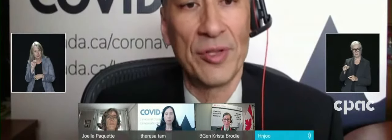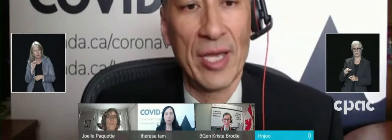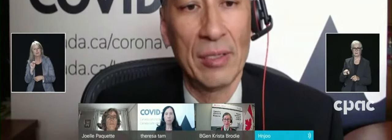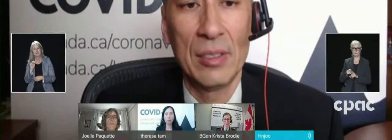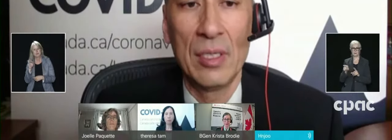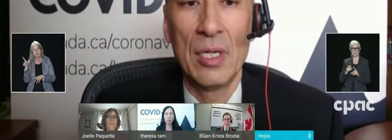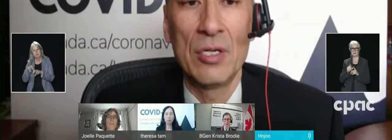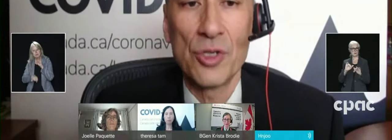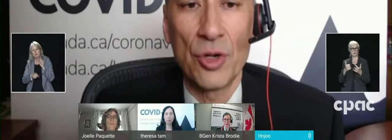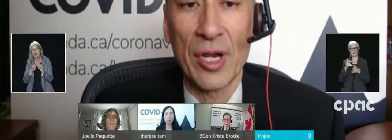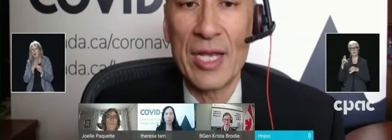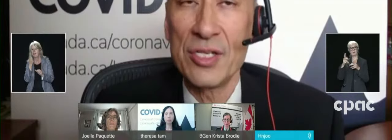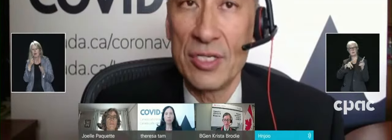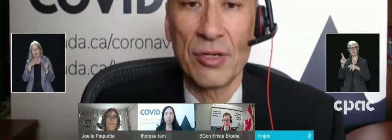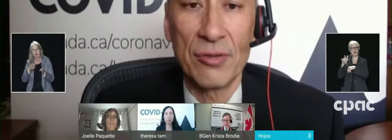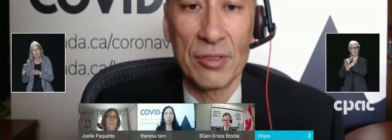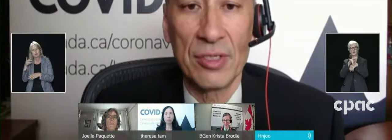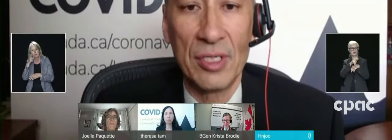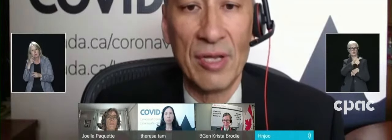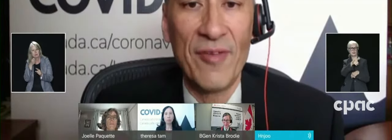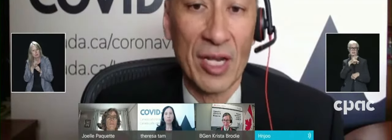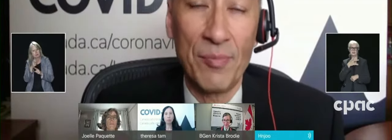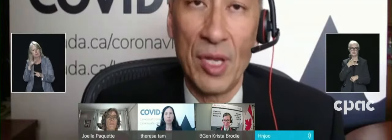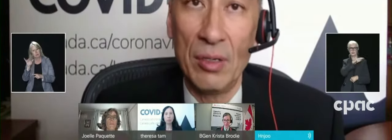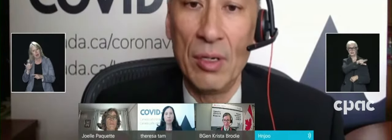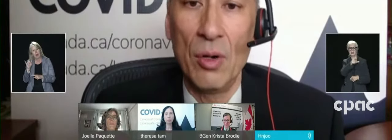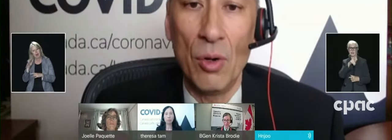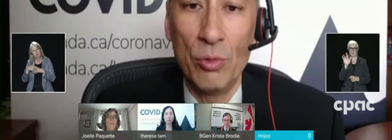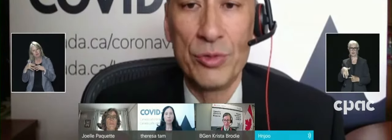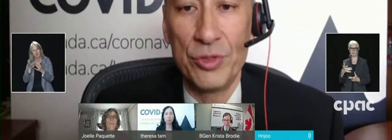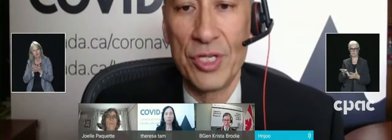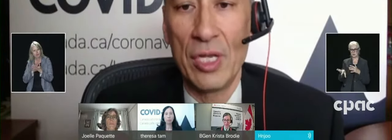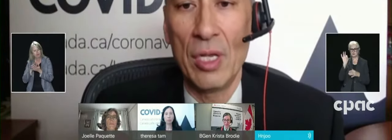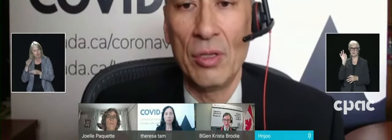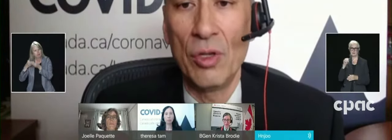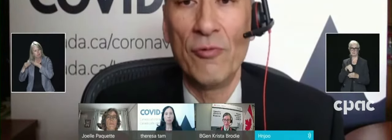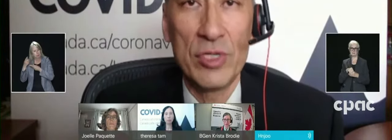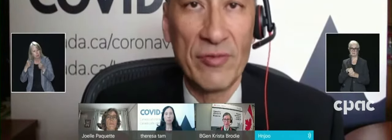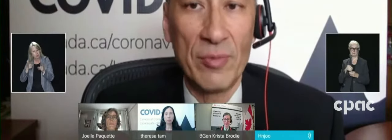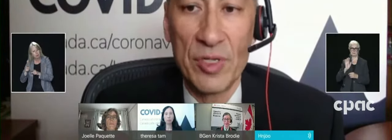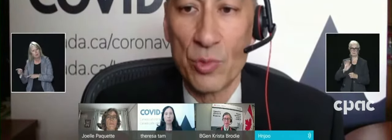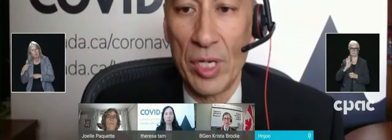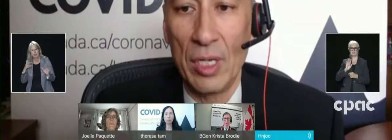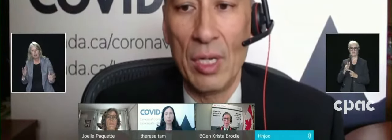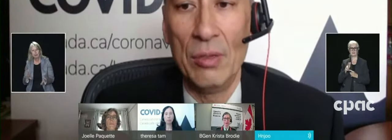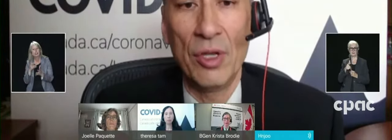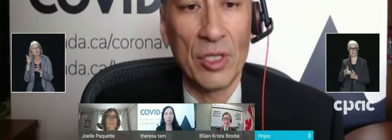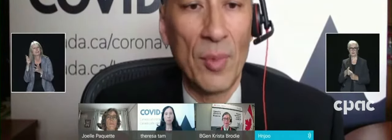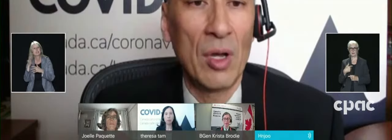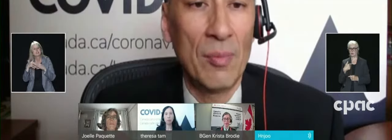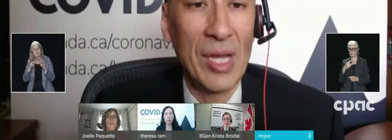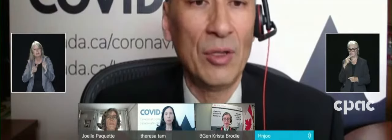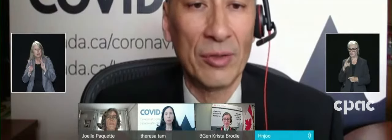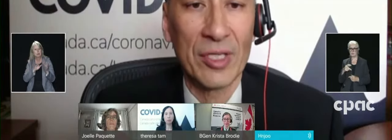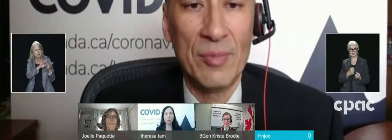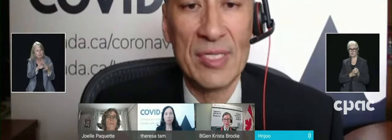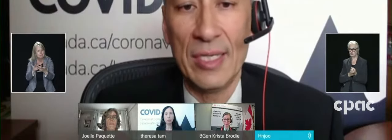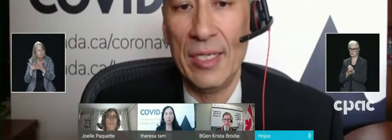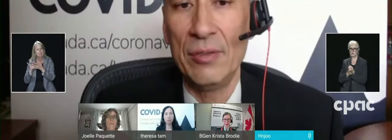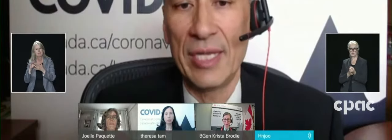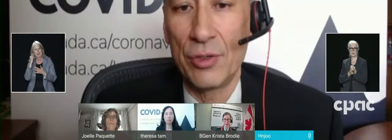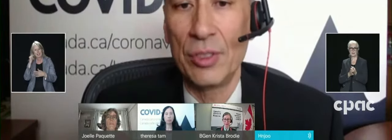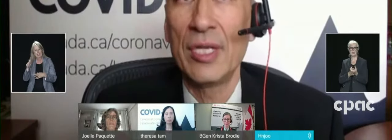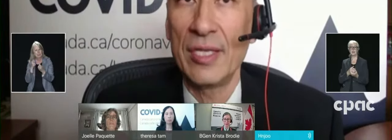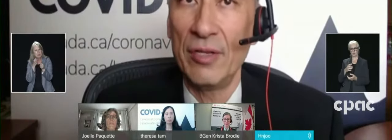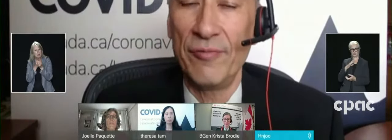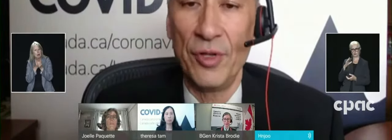des pensionnats. J'encourage les Autochtones à faire appel au soutien dont vous avez besoin, notamment par l'entremise